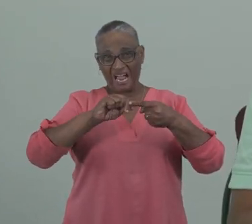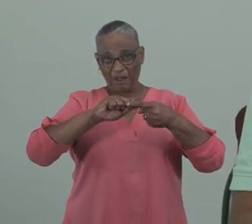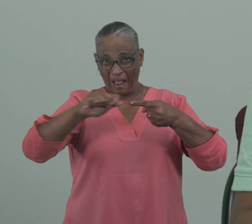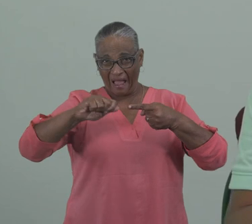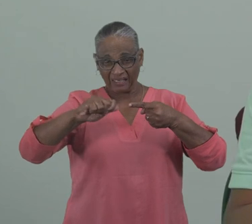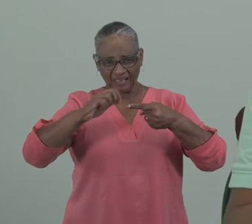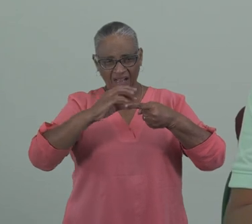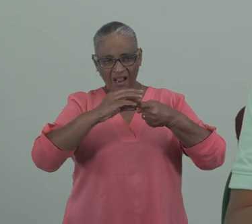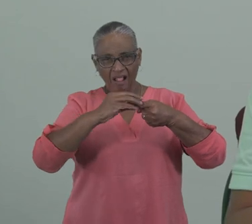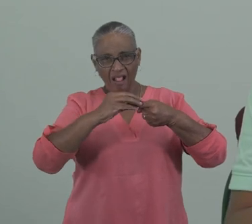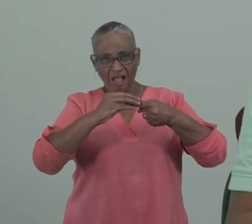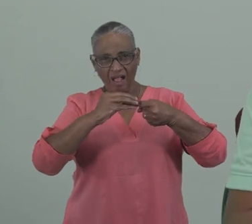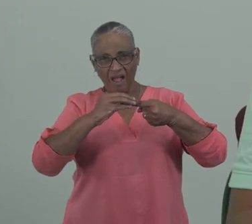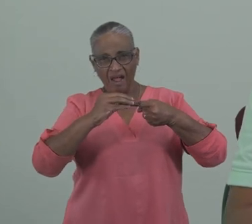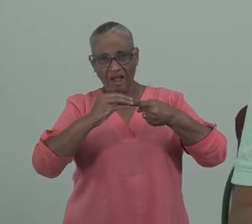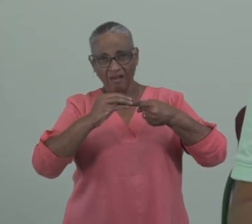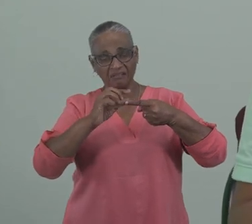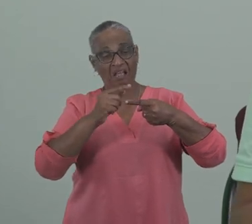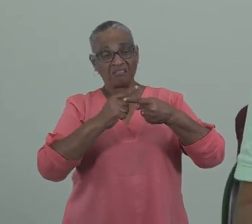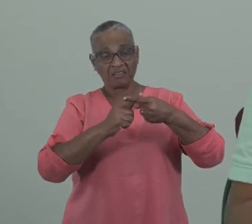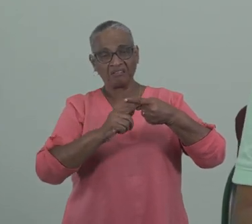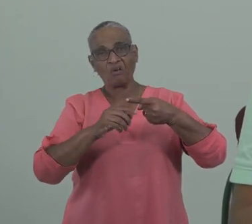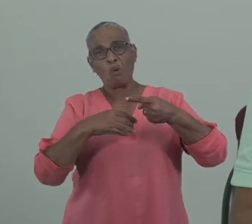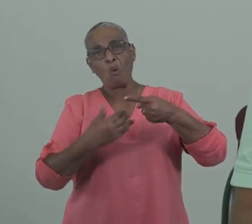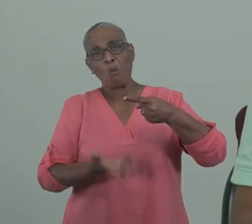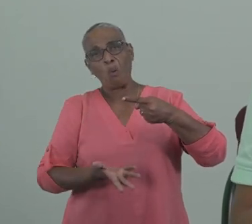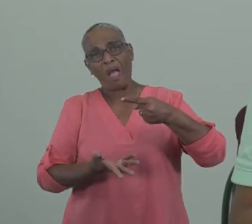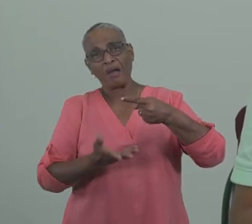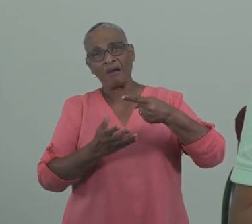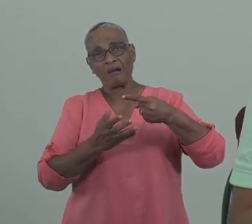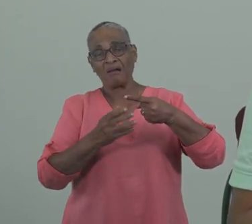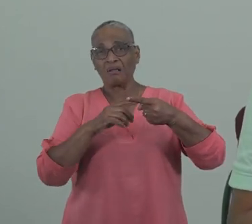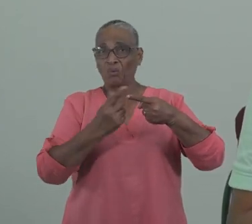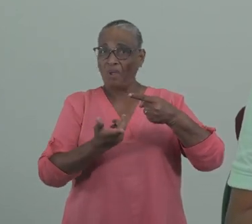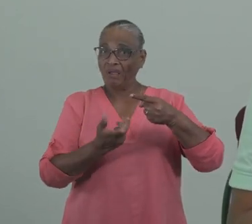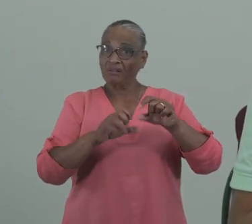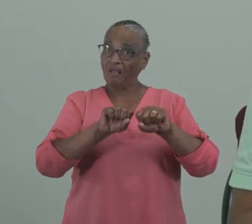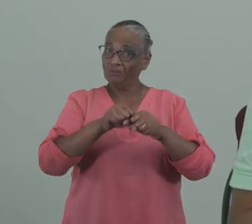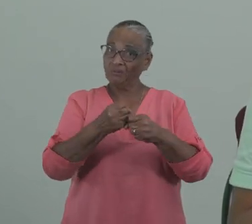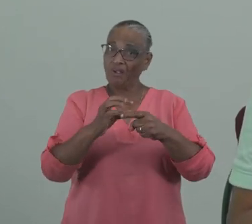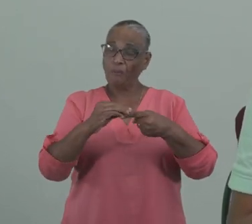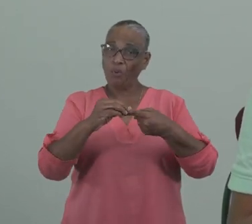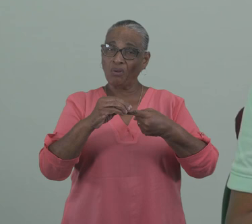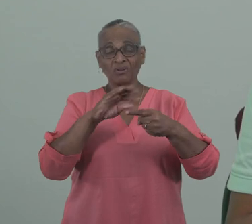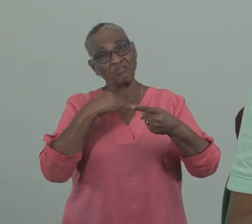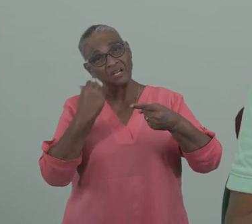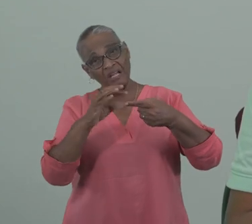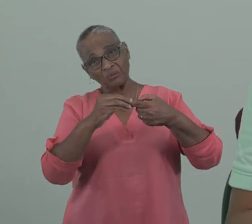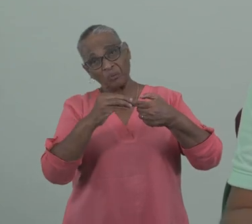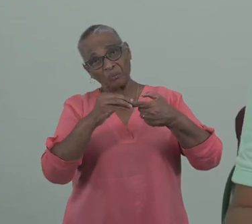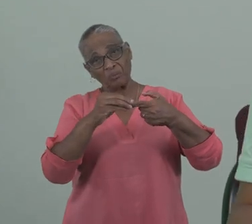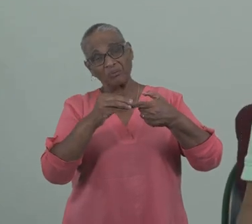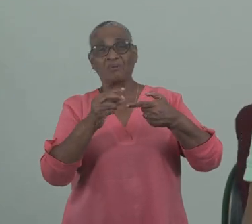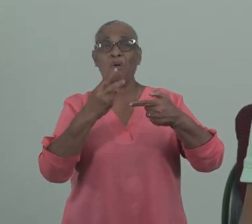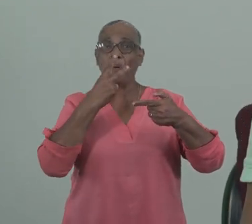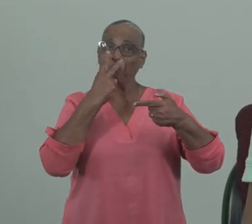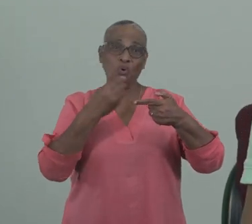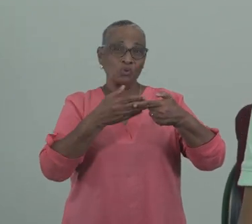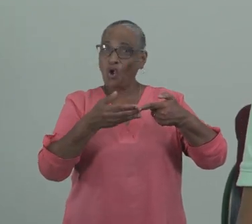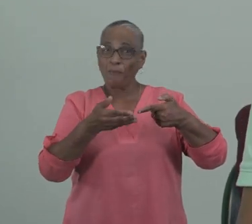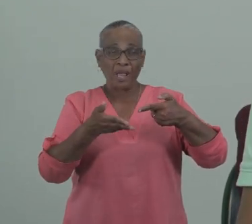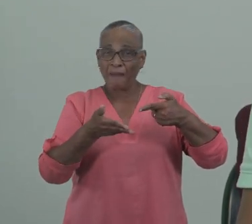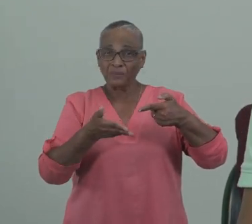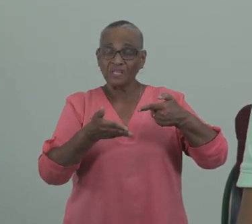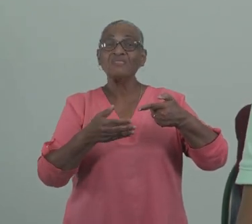vast, langer. Nou, op een gegeven moment een vinger, dat sterft af. Het gaat beschadigen, het gaat doodgaan. Maar dat kan ook in de